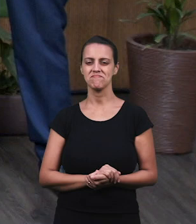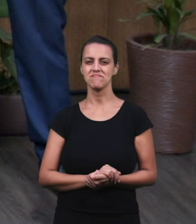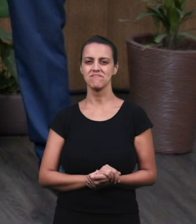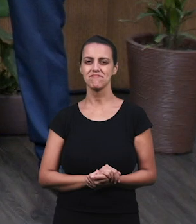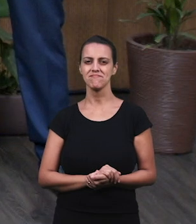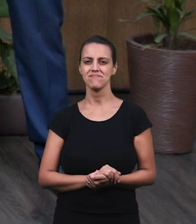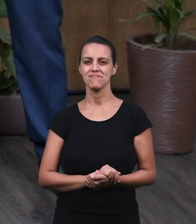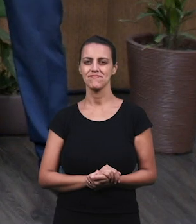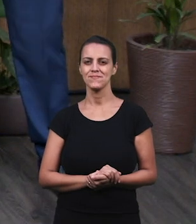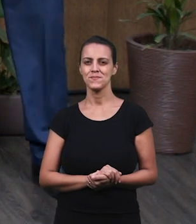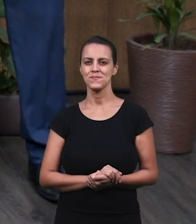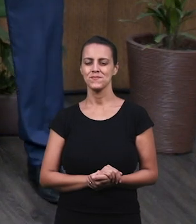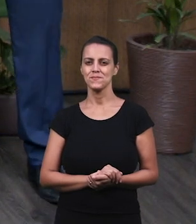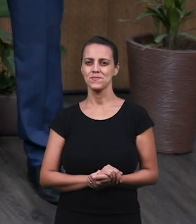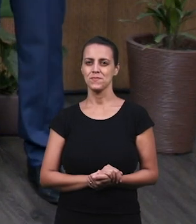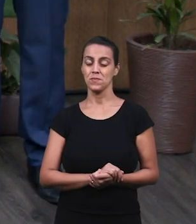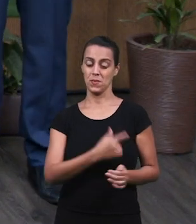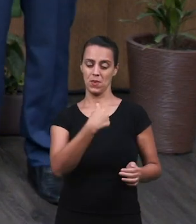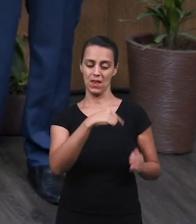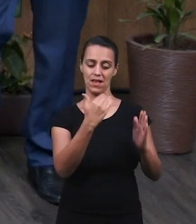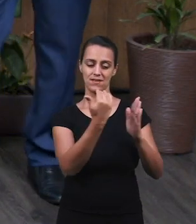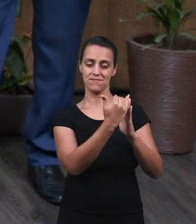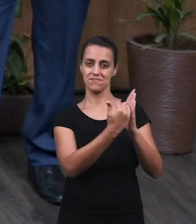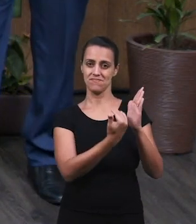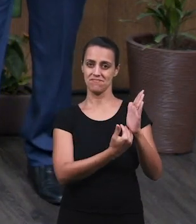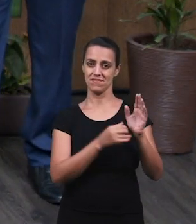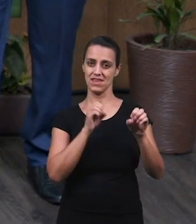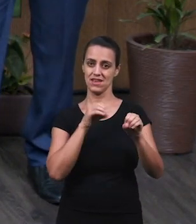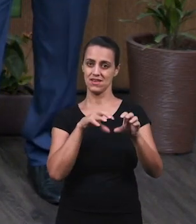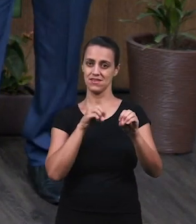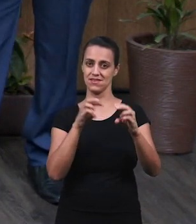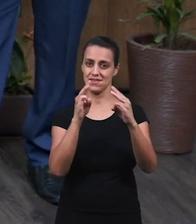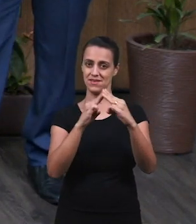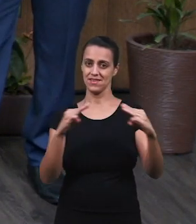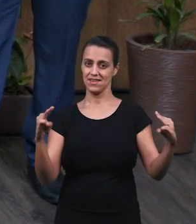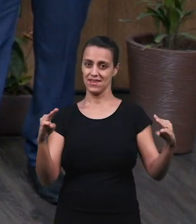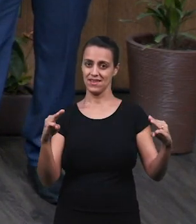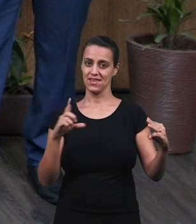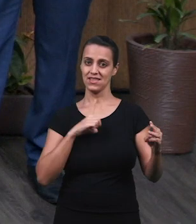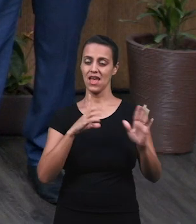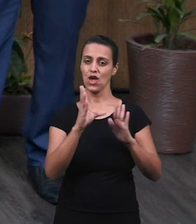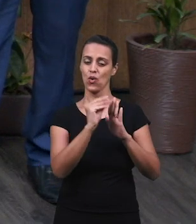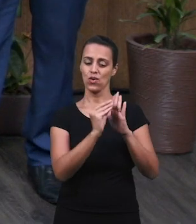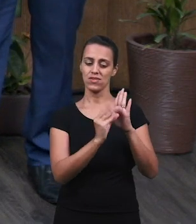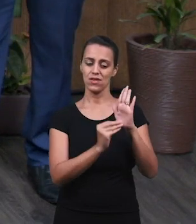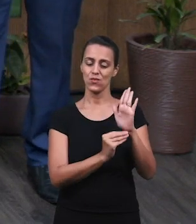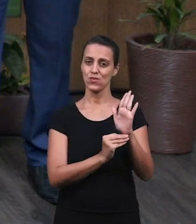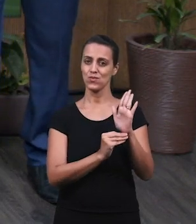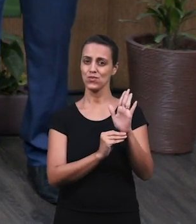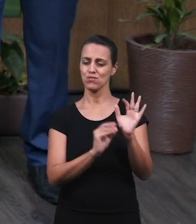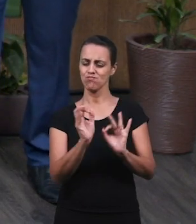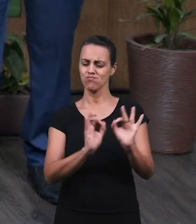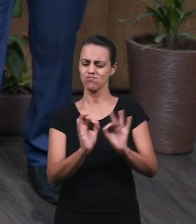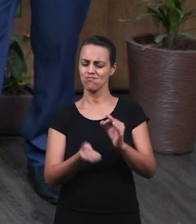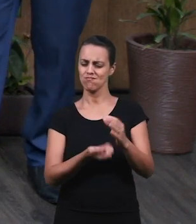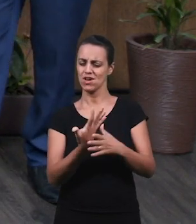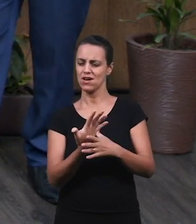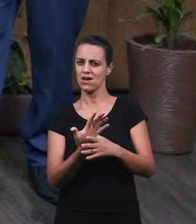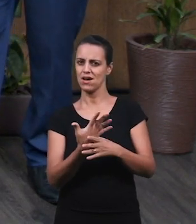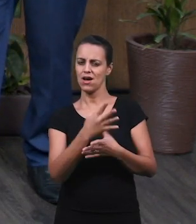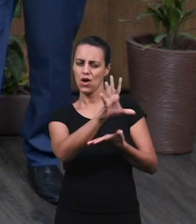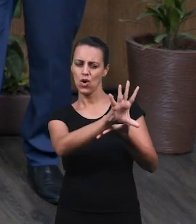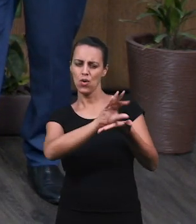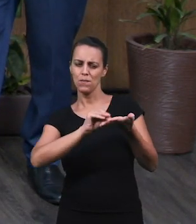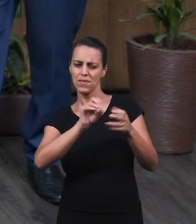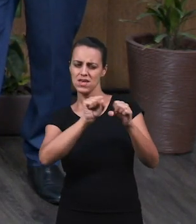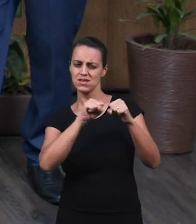Ce volet, leçon de Manaïm, a son contenu produit à partir des séminaires et de l'école biblique dominicale